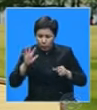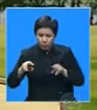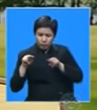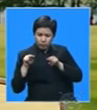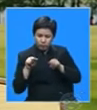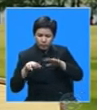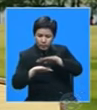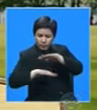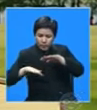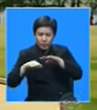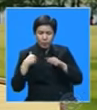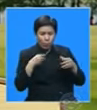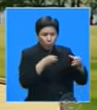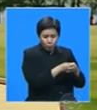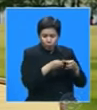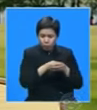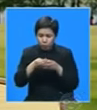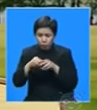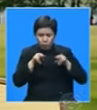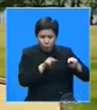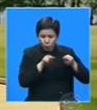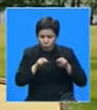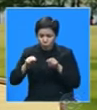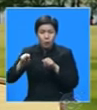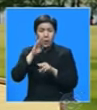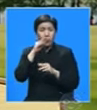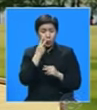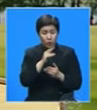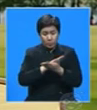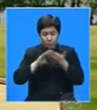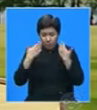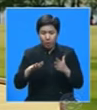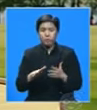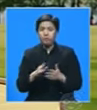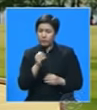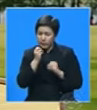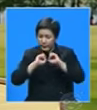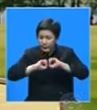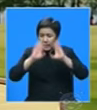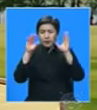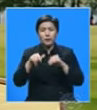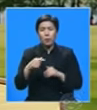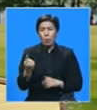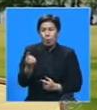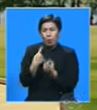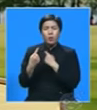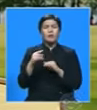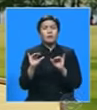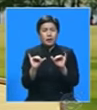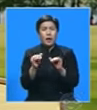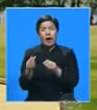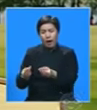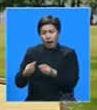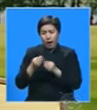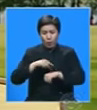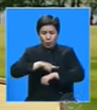ทั้งการตรวจสอบหลายคณะนะถ้าทำชัดเจนแล้วก็จะได้บิดพริ้วกันไม่ได้นะครับเพราะนั้นอย่าเพิ่งตำหนิกันไปมาเลยให้เวล